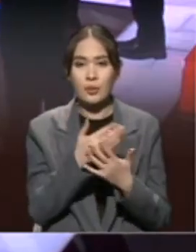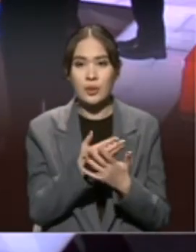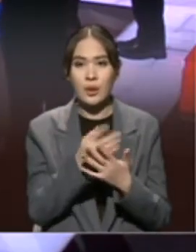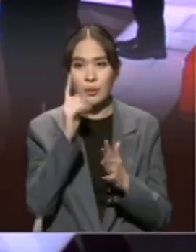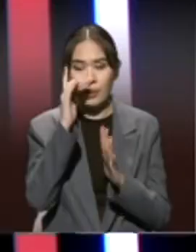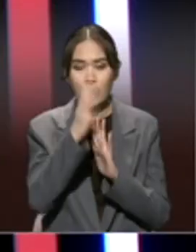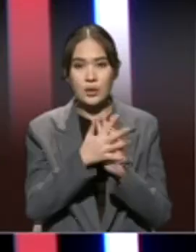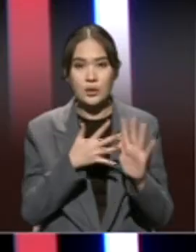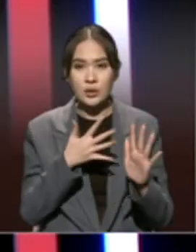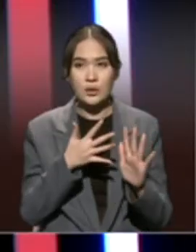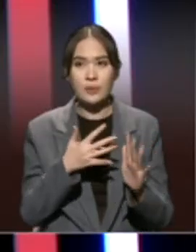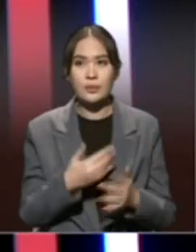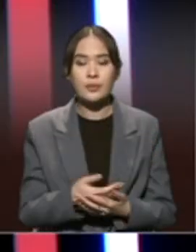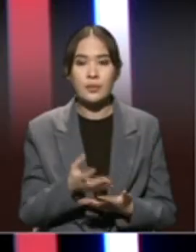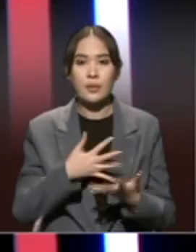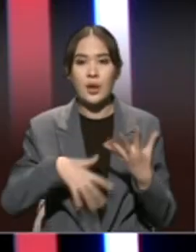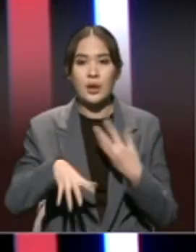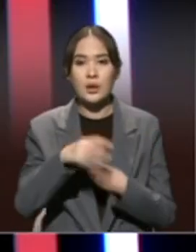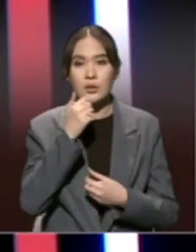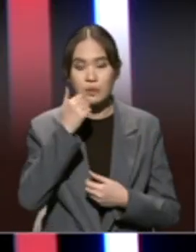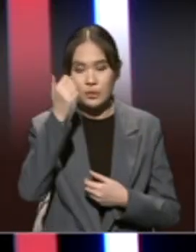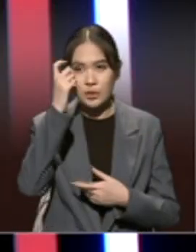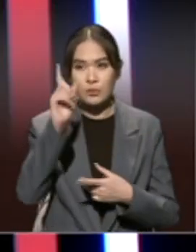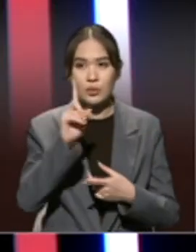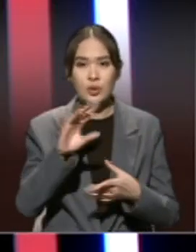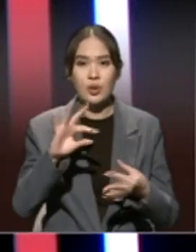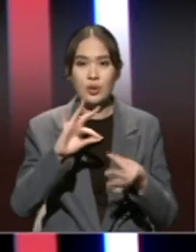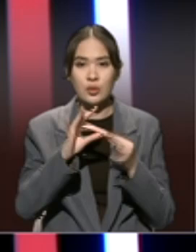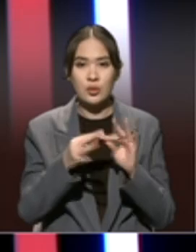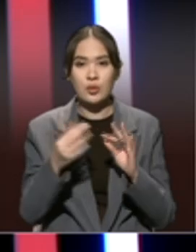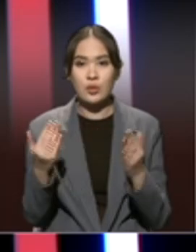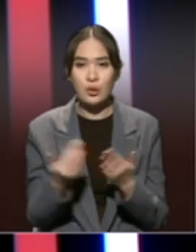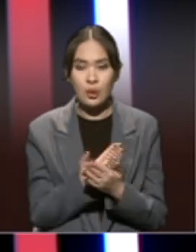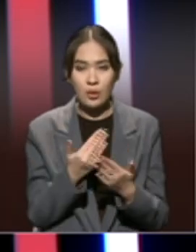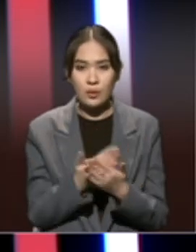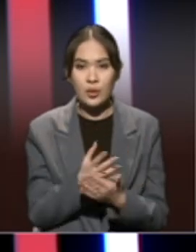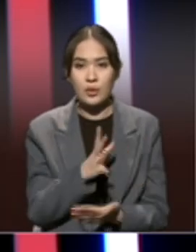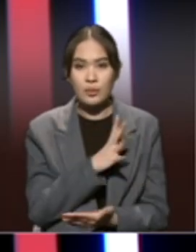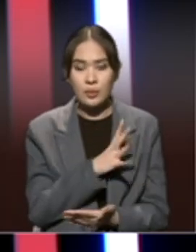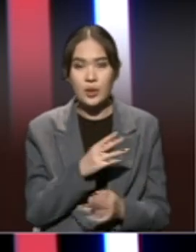білінеді. Түсінікті болды деп ойлаймын. Барлықтарыңызға енді ақпаратпен, жаңалықпен бөліскендеріңізге